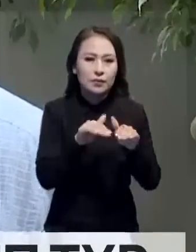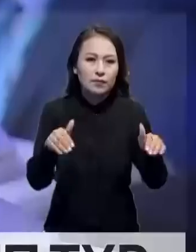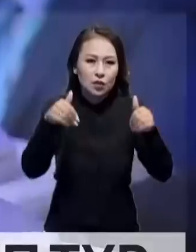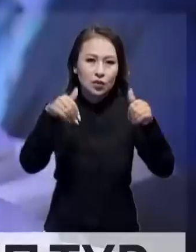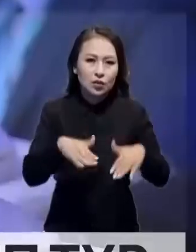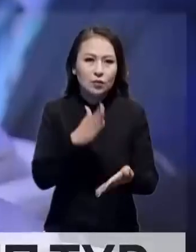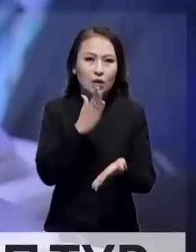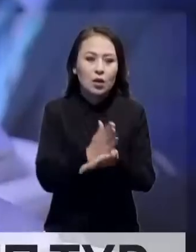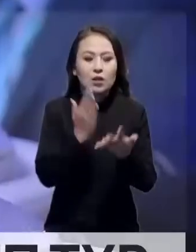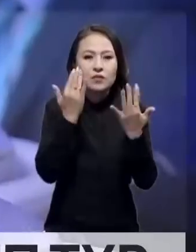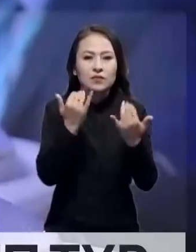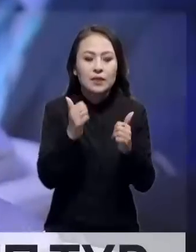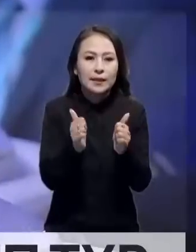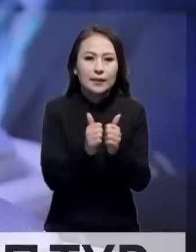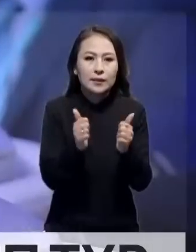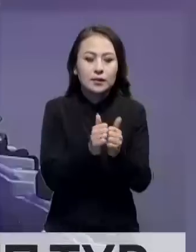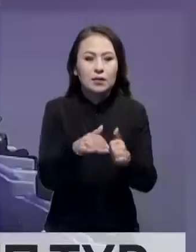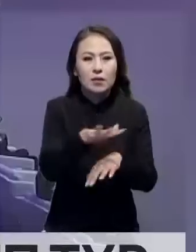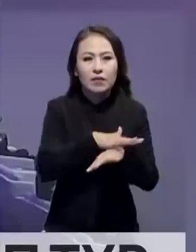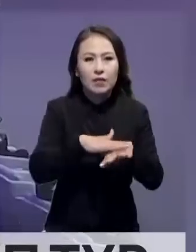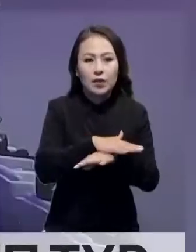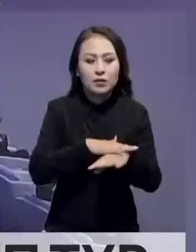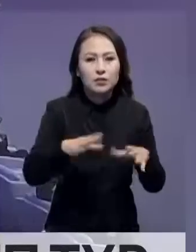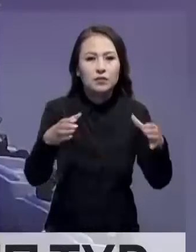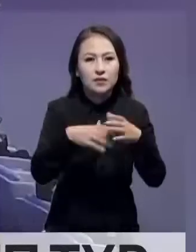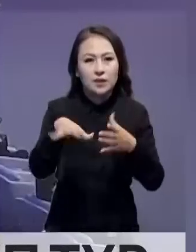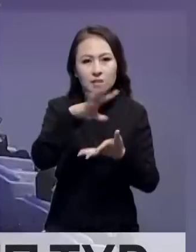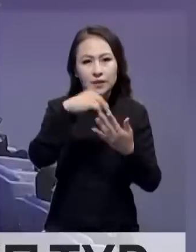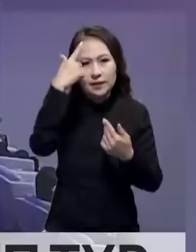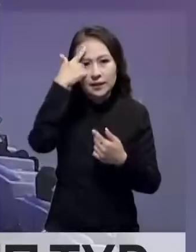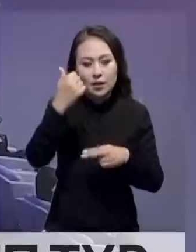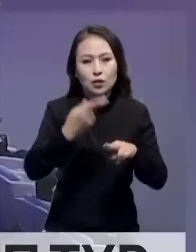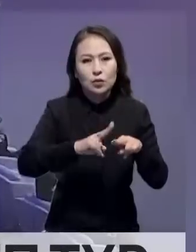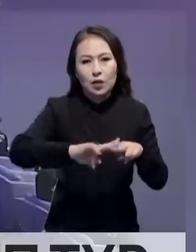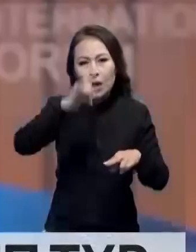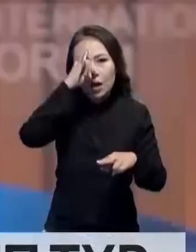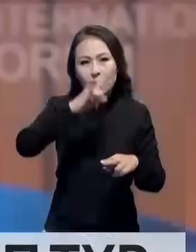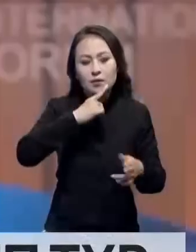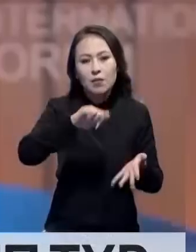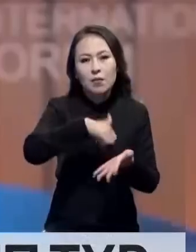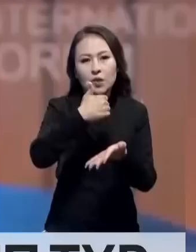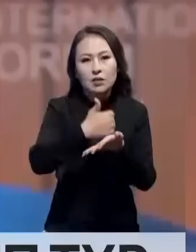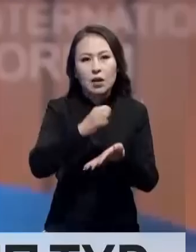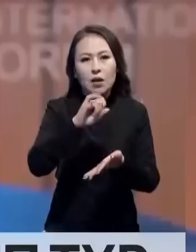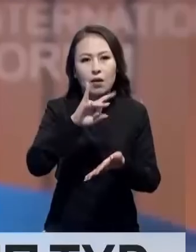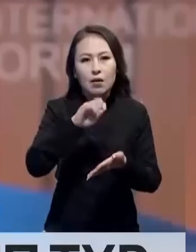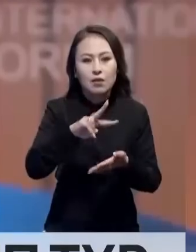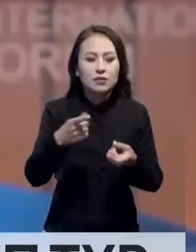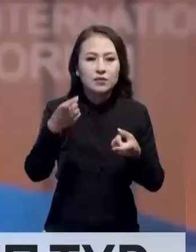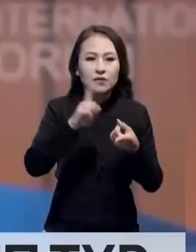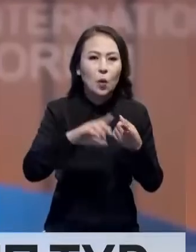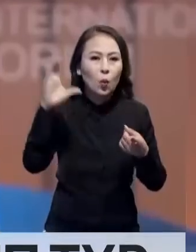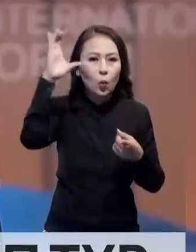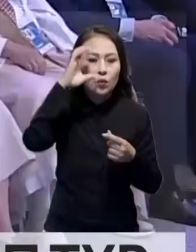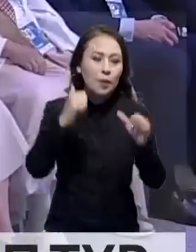шешіп алу. Мұны іргедегі ала шапанда ғайында біліп отыр. Сондықтан Қазақ басшысының аралға қатысты айтқанын